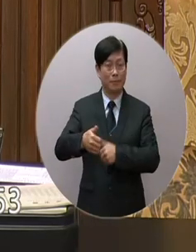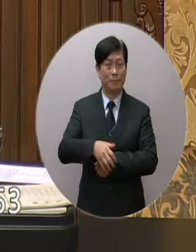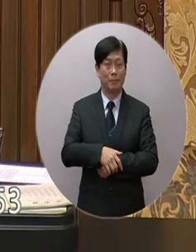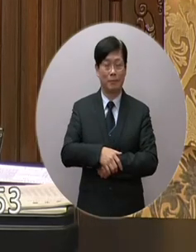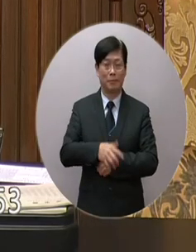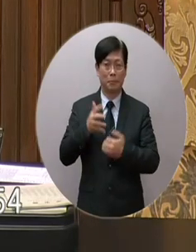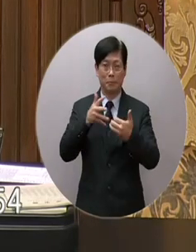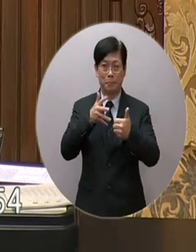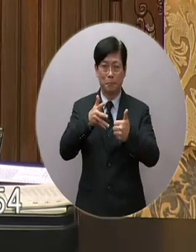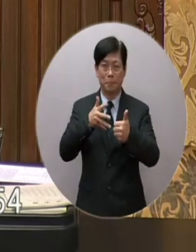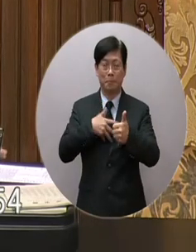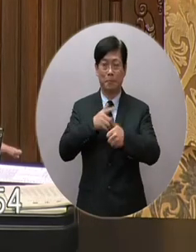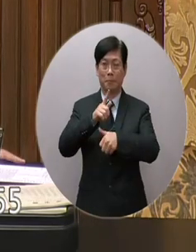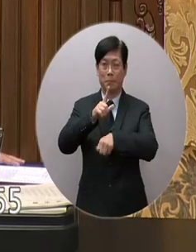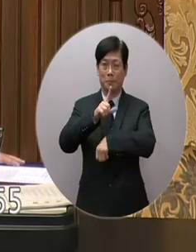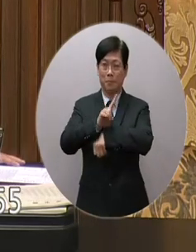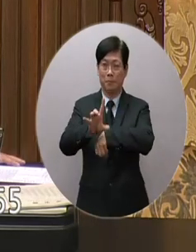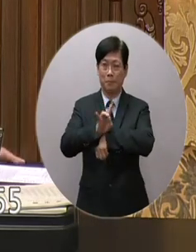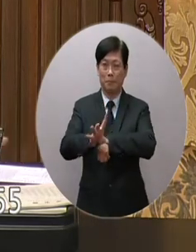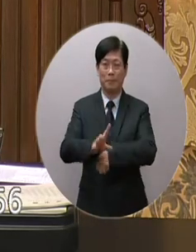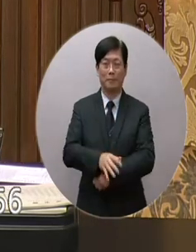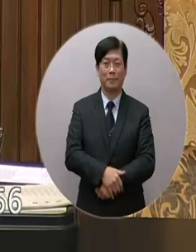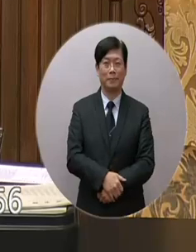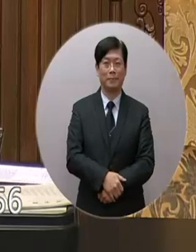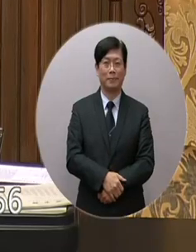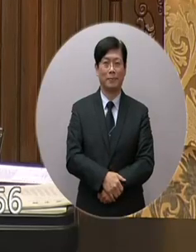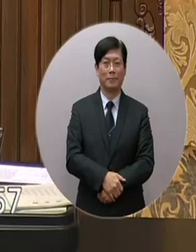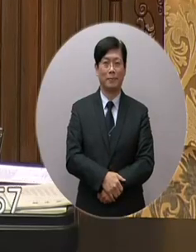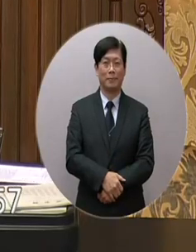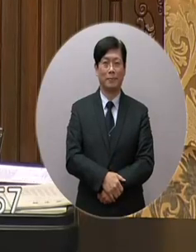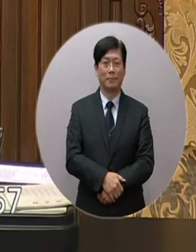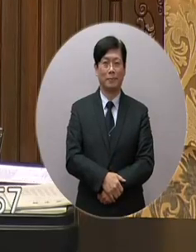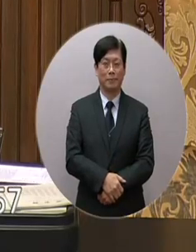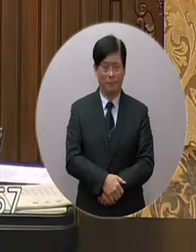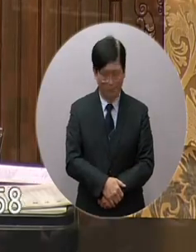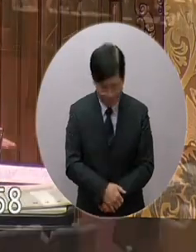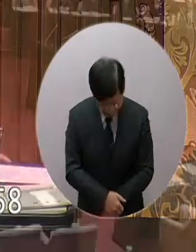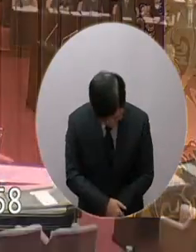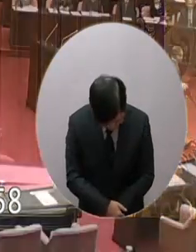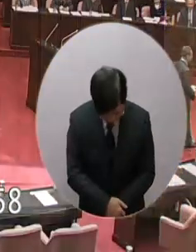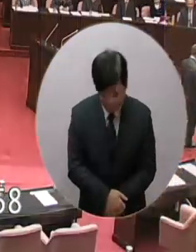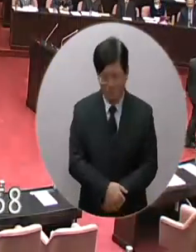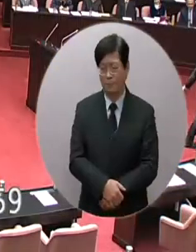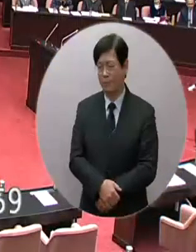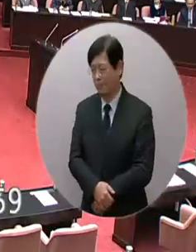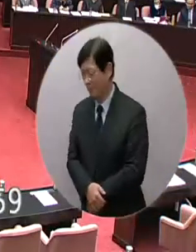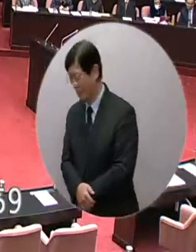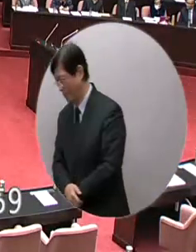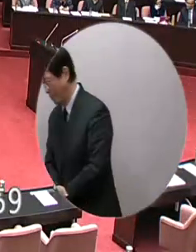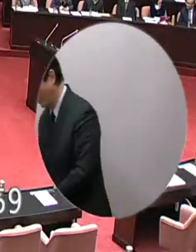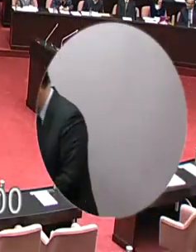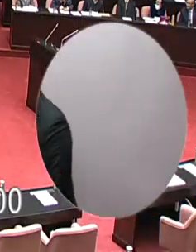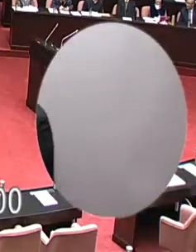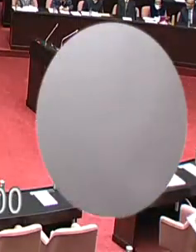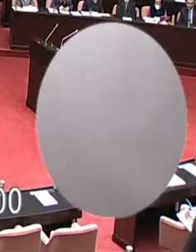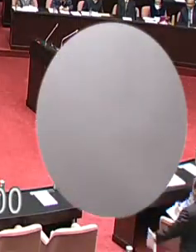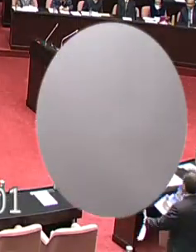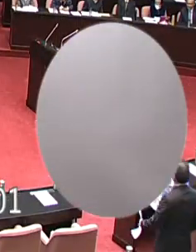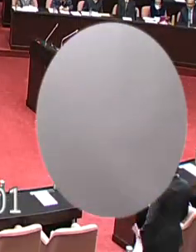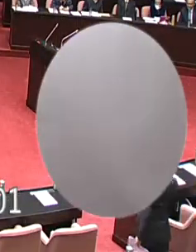清质询，询答时间15分钟。